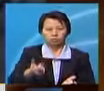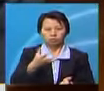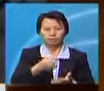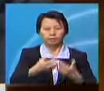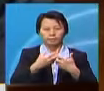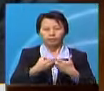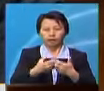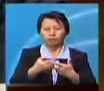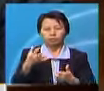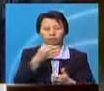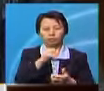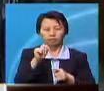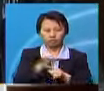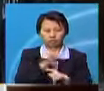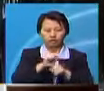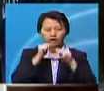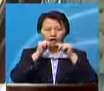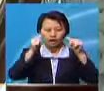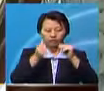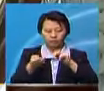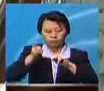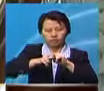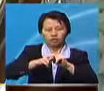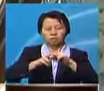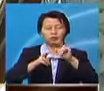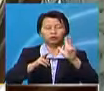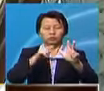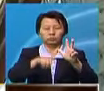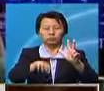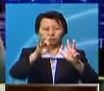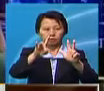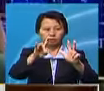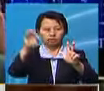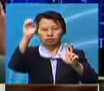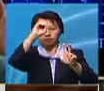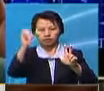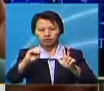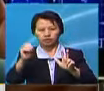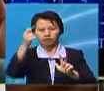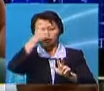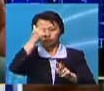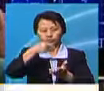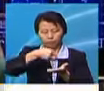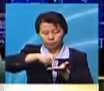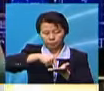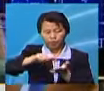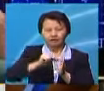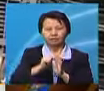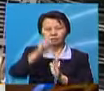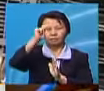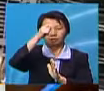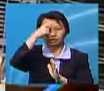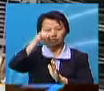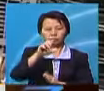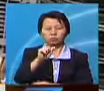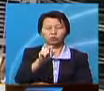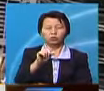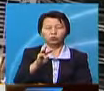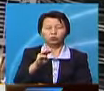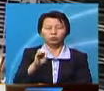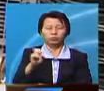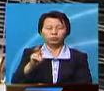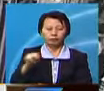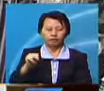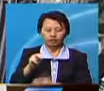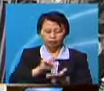mesin. Manakala penggunaan awam meningkat kepada 3.8% berikutan perbelanjaan tinggi bagi emolumen.